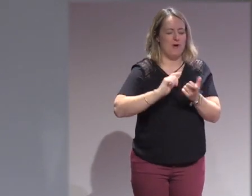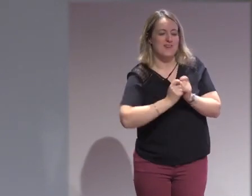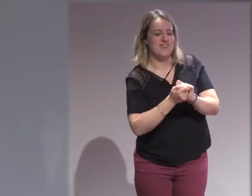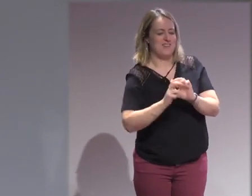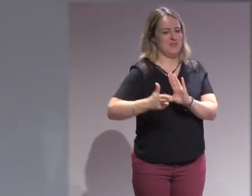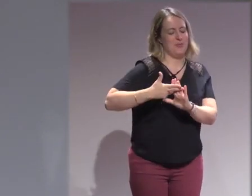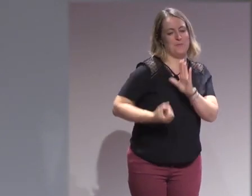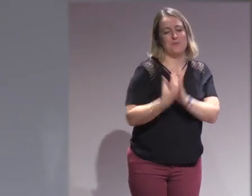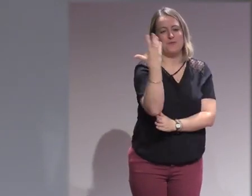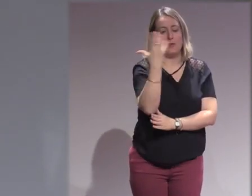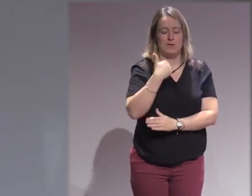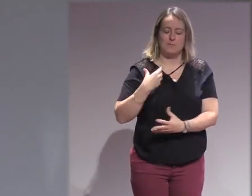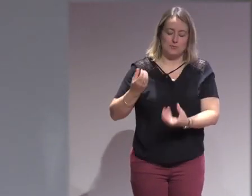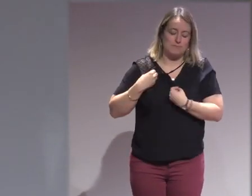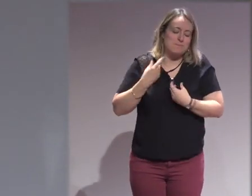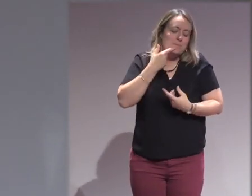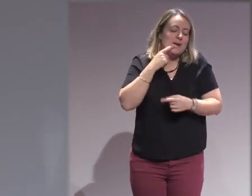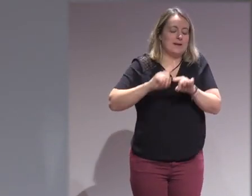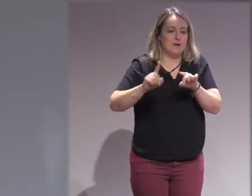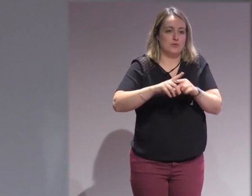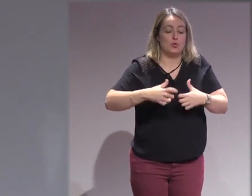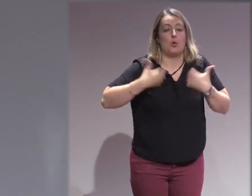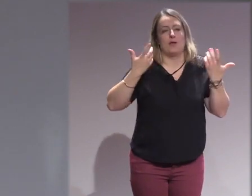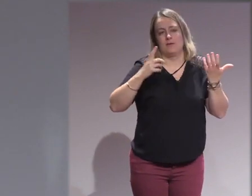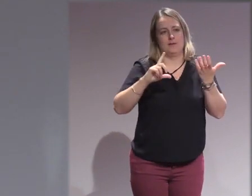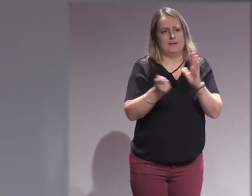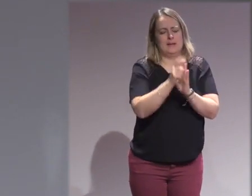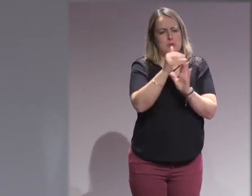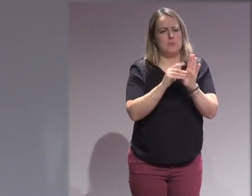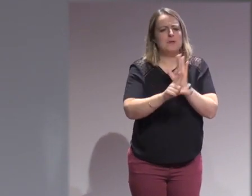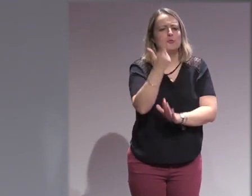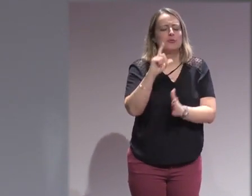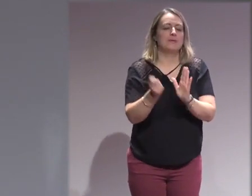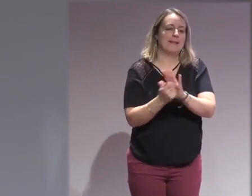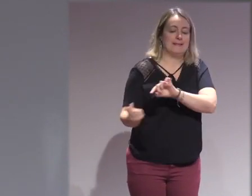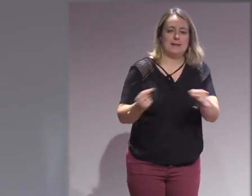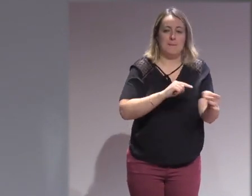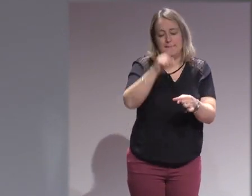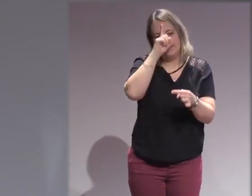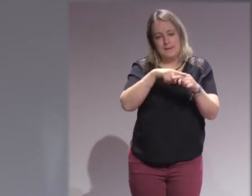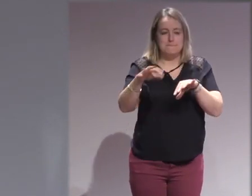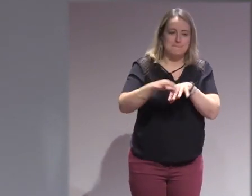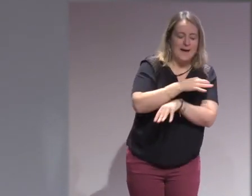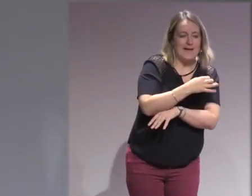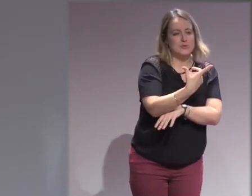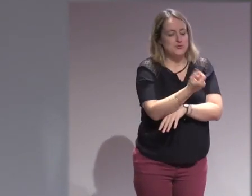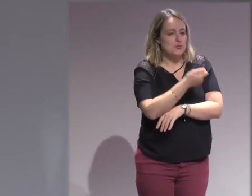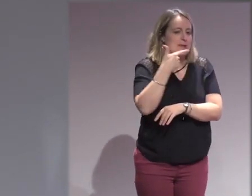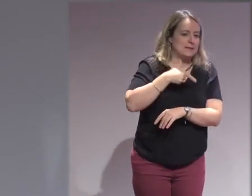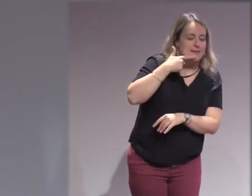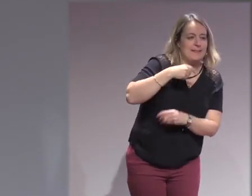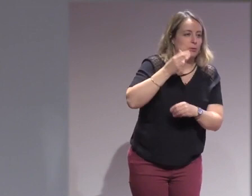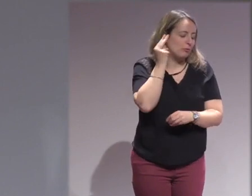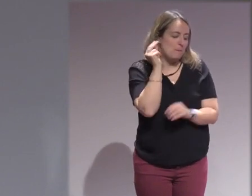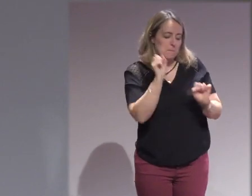vais vous parler d'une chose qui m'a mise très en colère autour de 2012, donc quand il y avait les débats de l'ouverture au mariage de couples de lesbiennes et